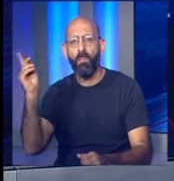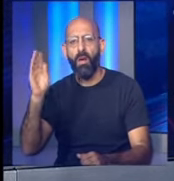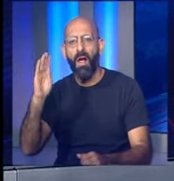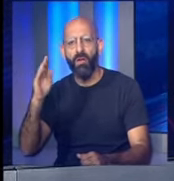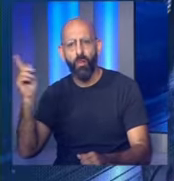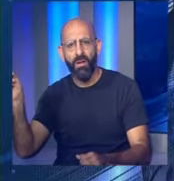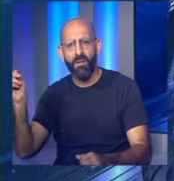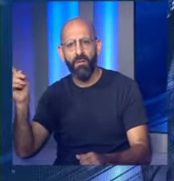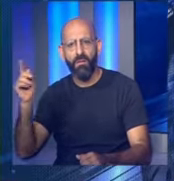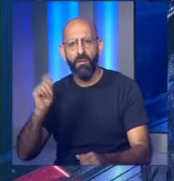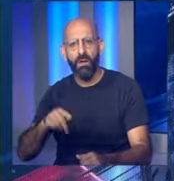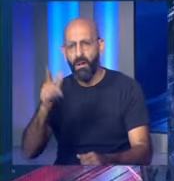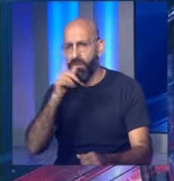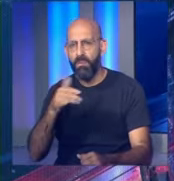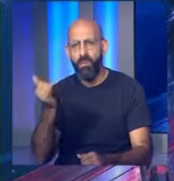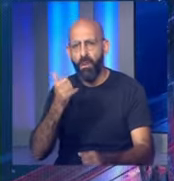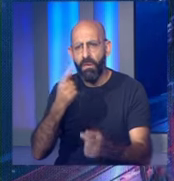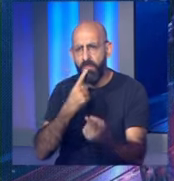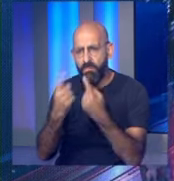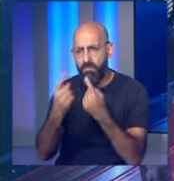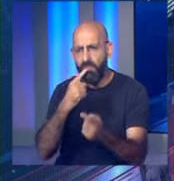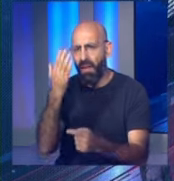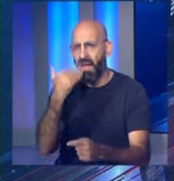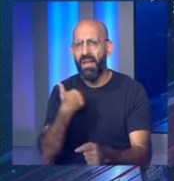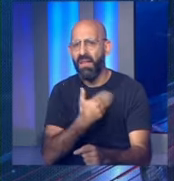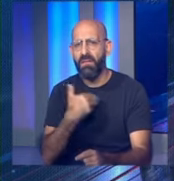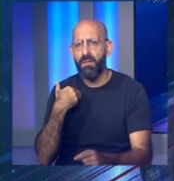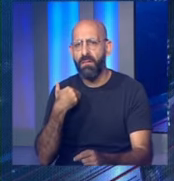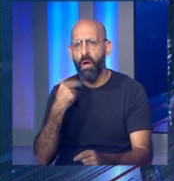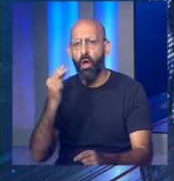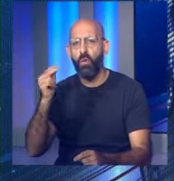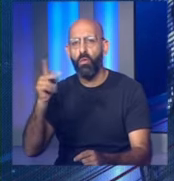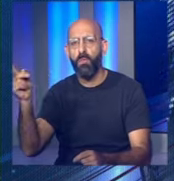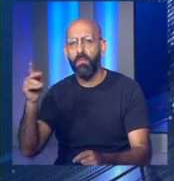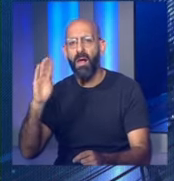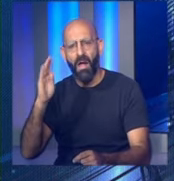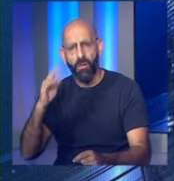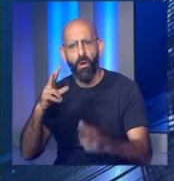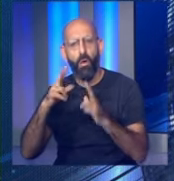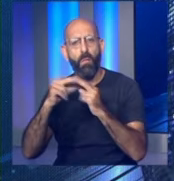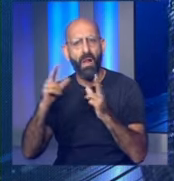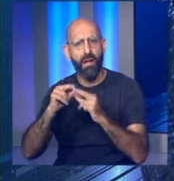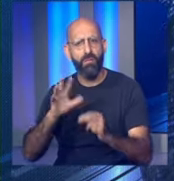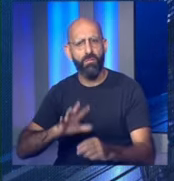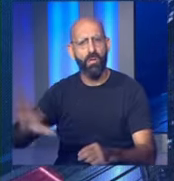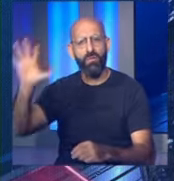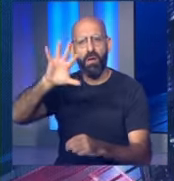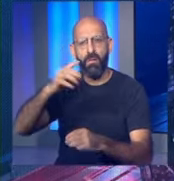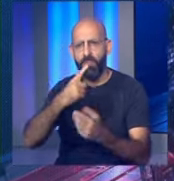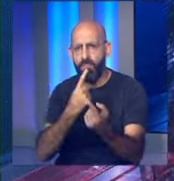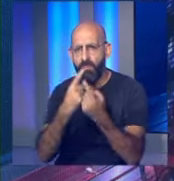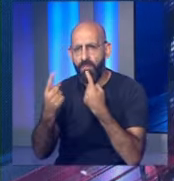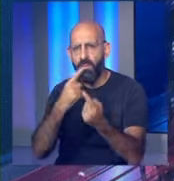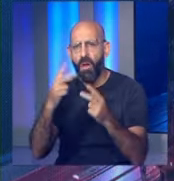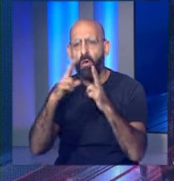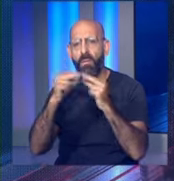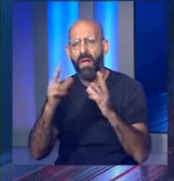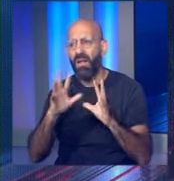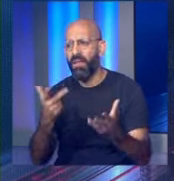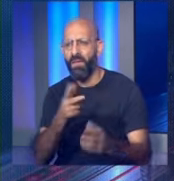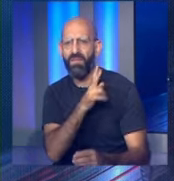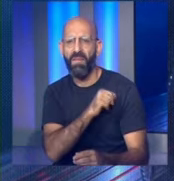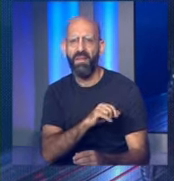أنطاكيا وسائر المشرق للروم الملكيين كاثوليك يوسف العبسي، الذي عرض معه لأوضاع كنيسة الروم الملكيين كاثوليك في لبنان والمشرق